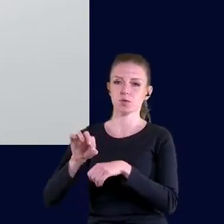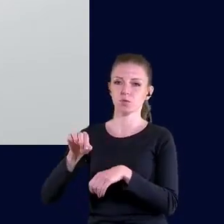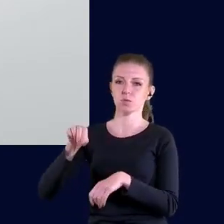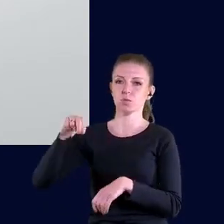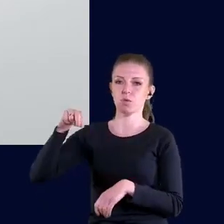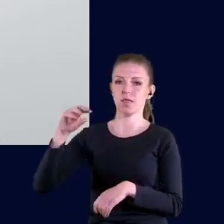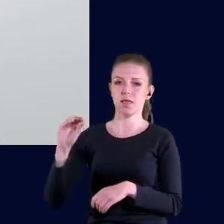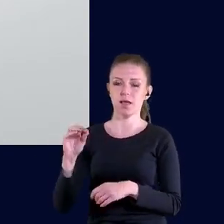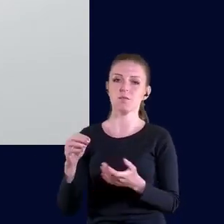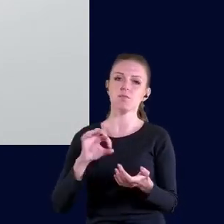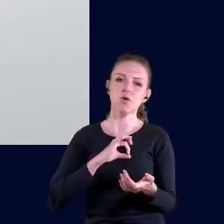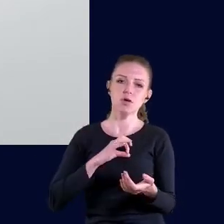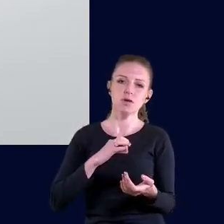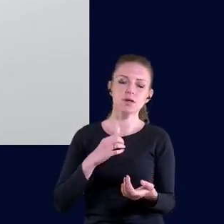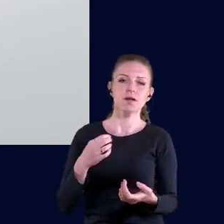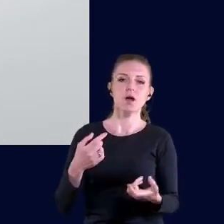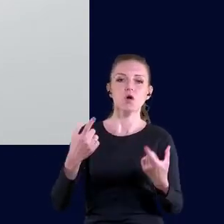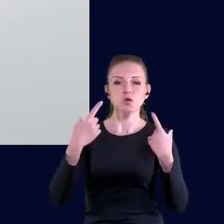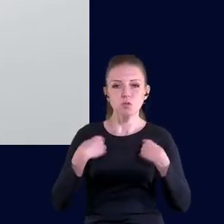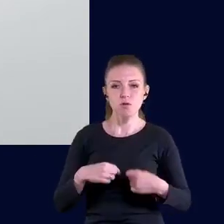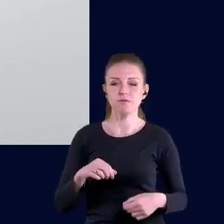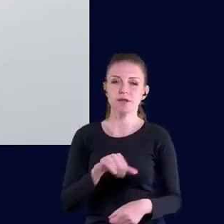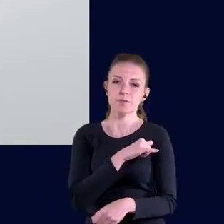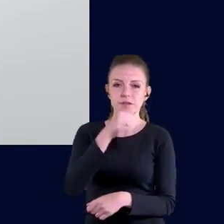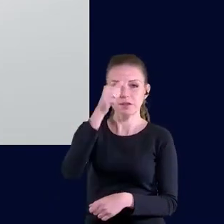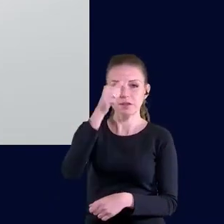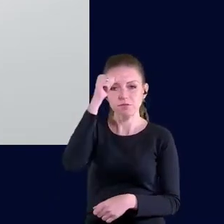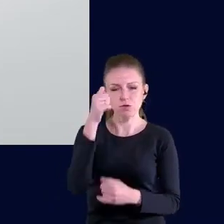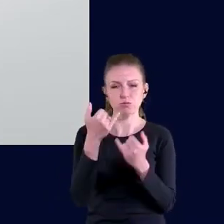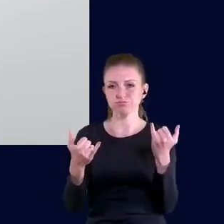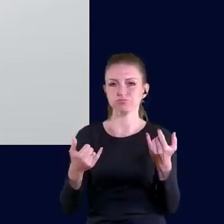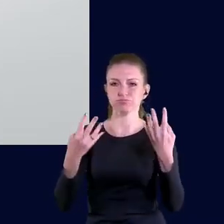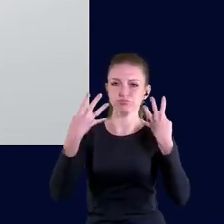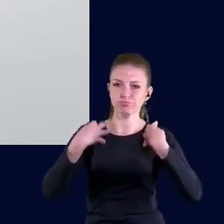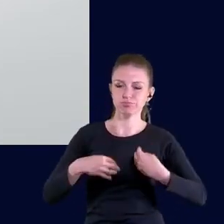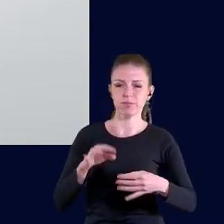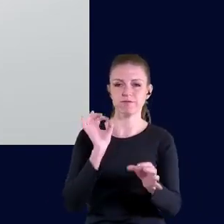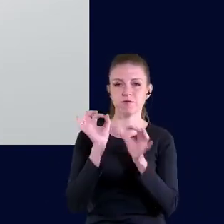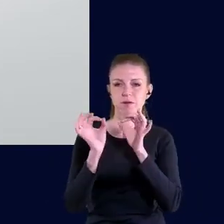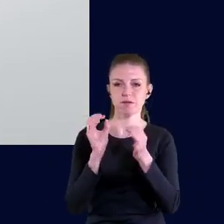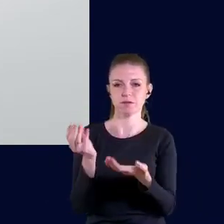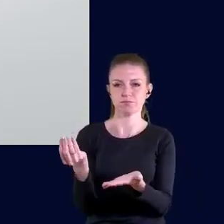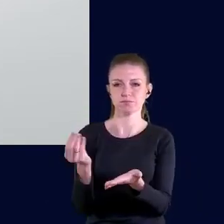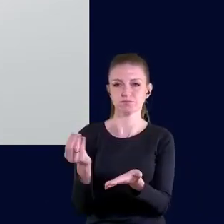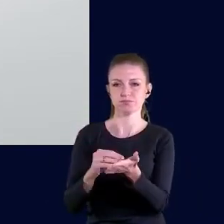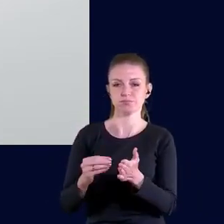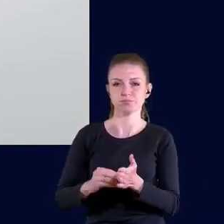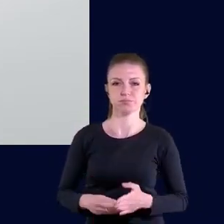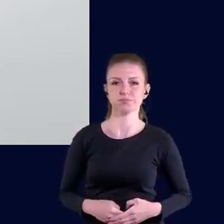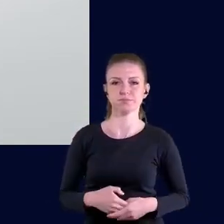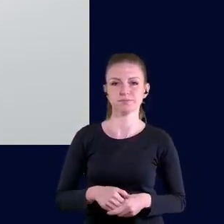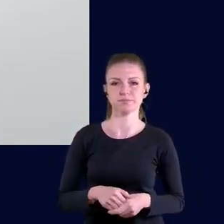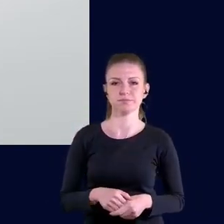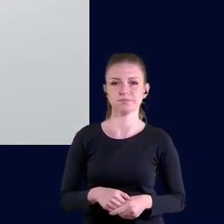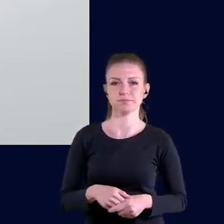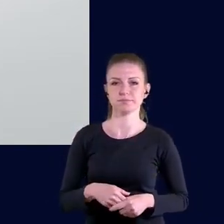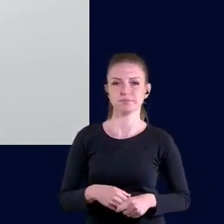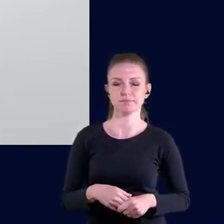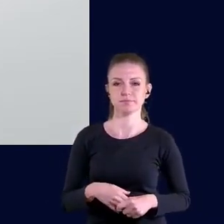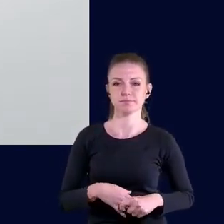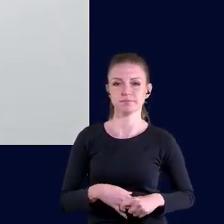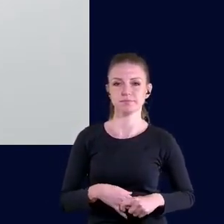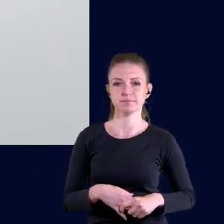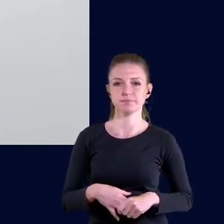dane osobowe to inne ktoś jest w plenerze projektami unijnymi